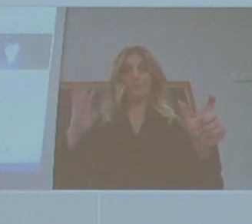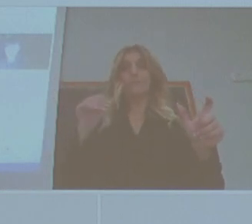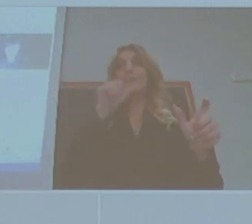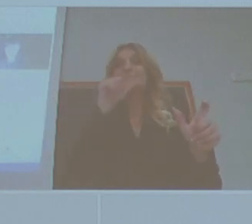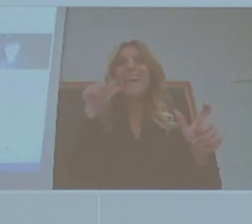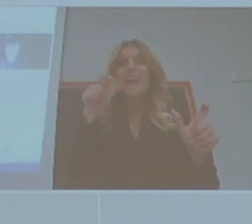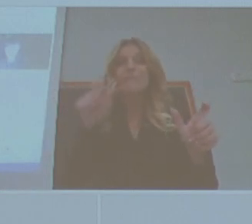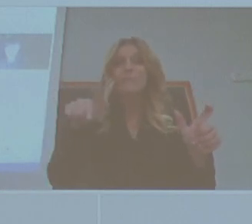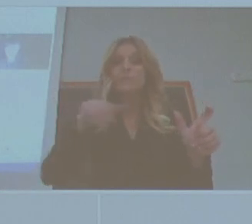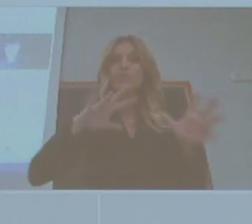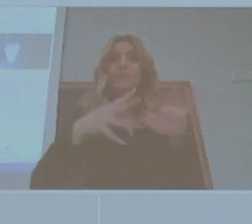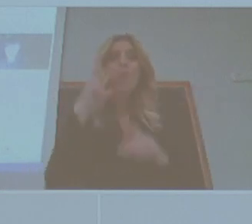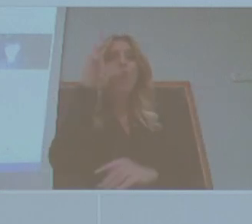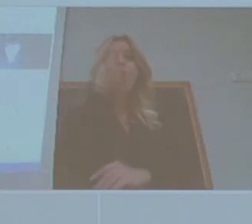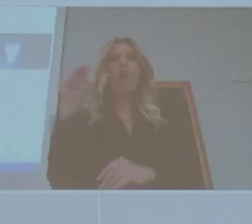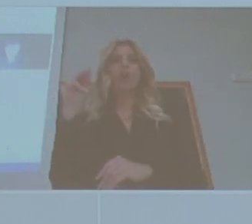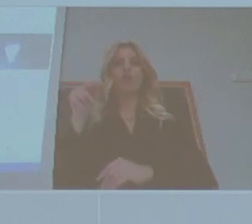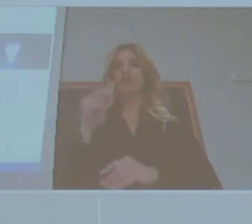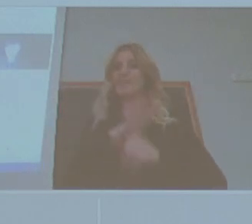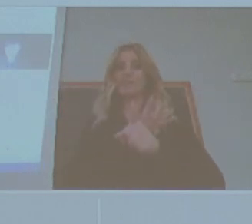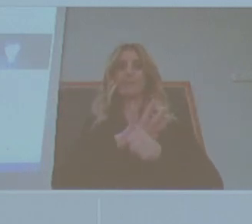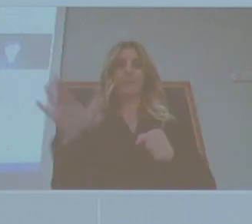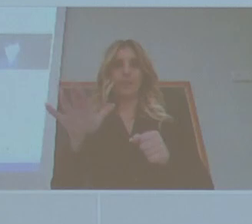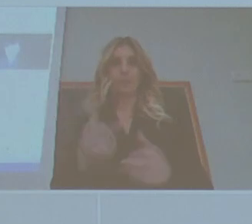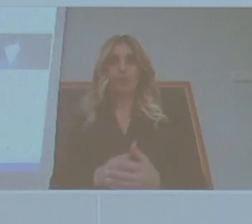profonda conoscenza. Ed è appunto questo